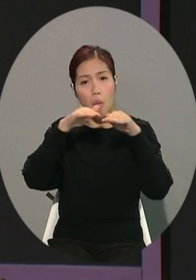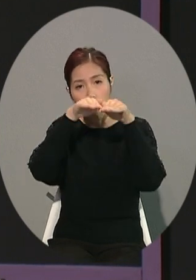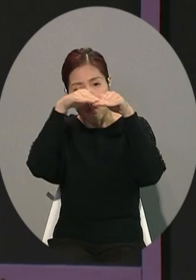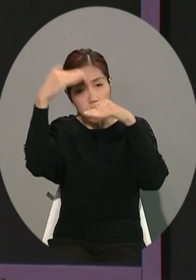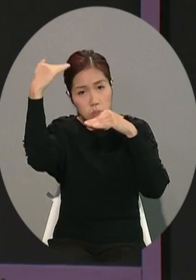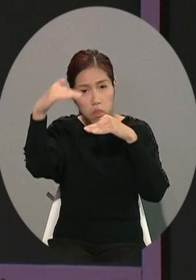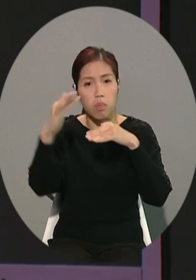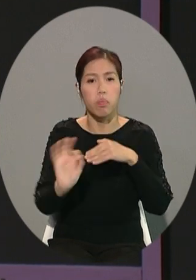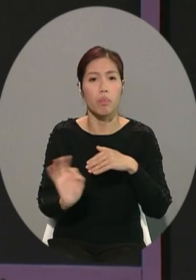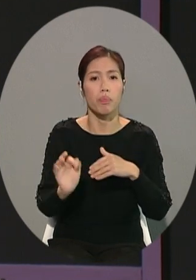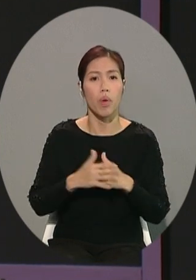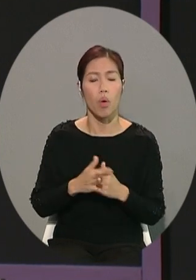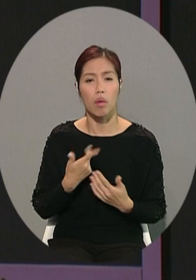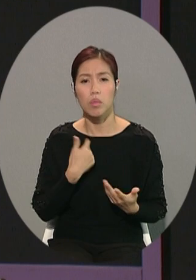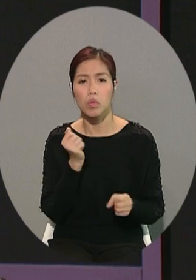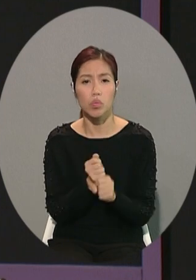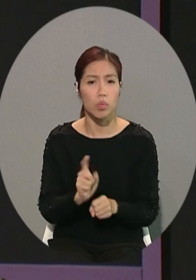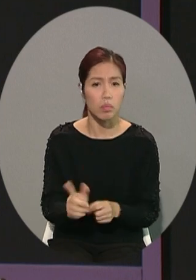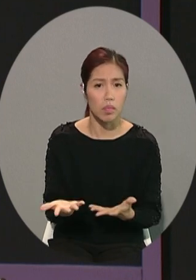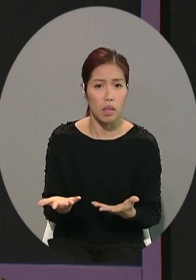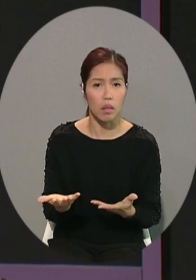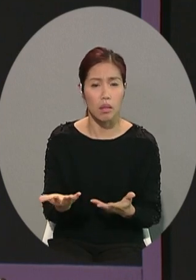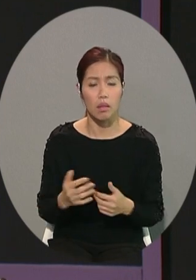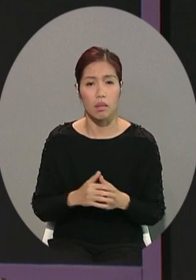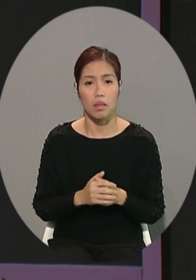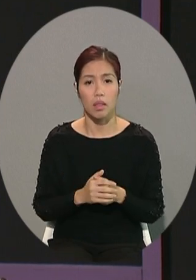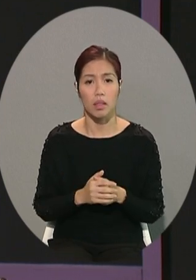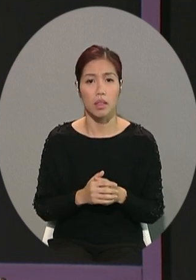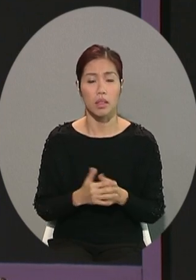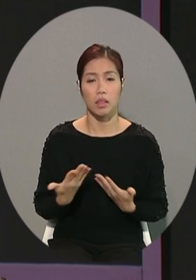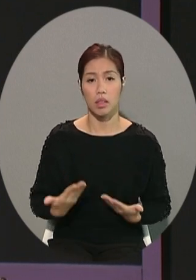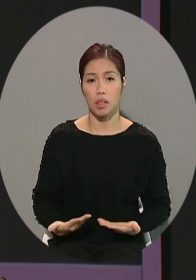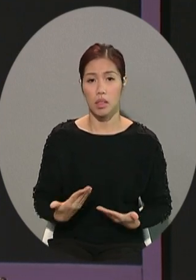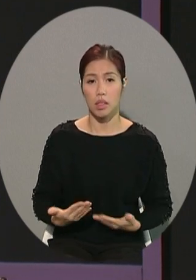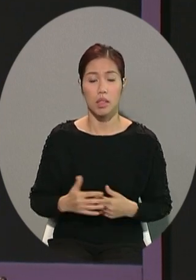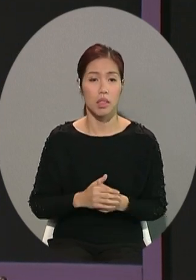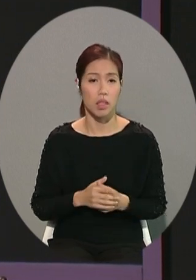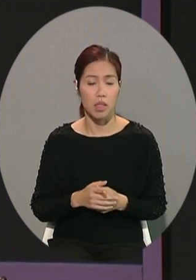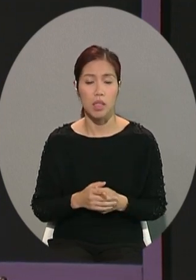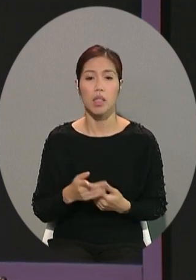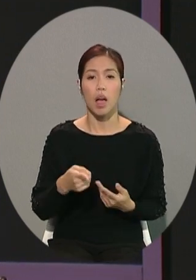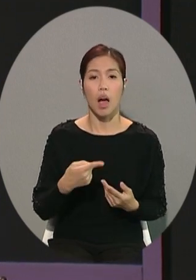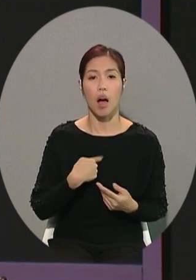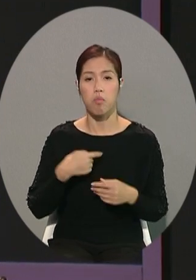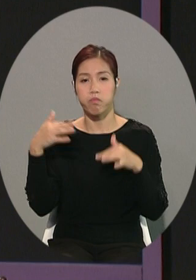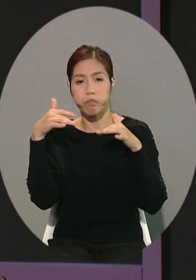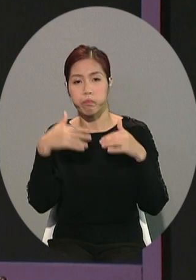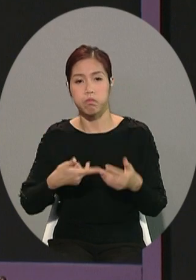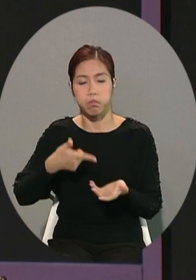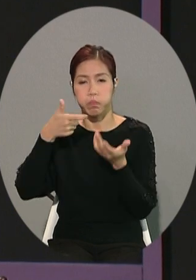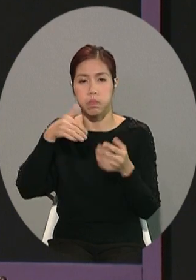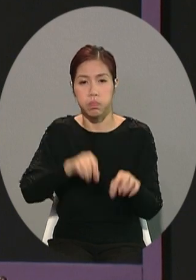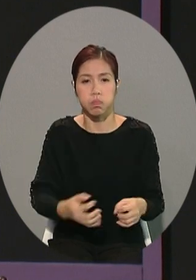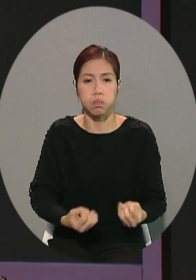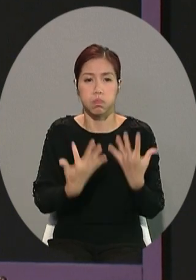後跟進你的問題會問就應該做些什麼，鑑於現在即那個 TIR gas 那麼嚴重，周圍都是生下毒氣，其實就